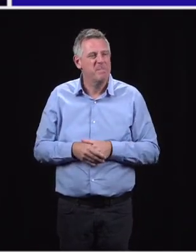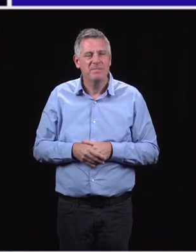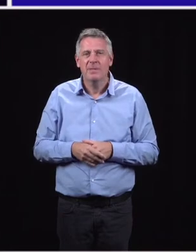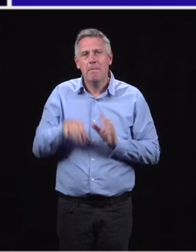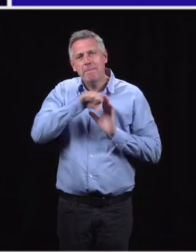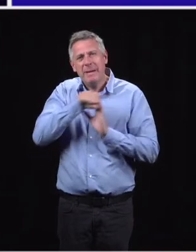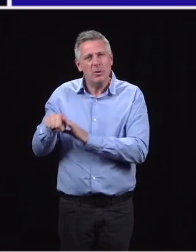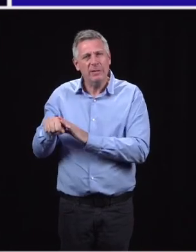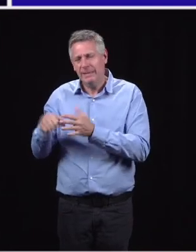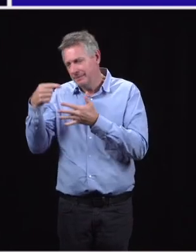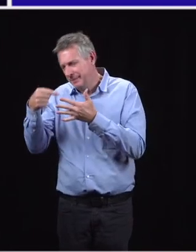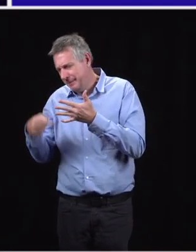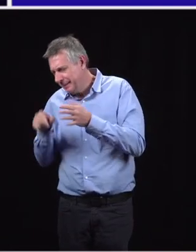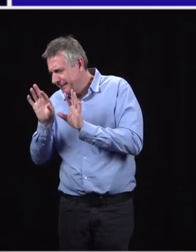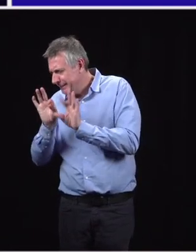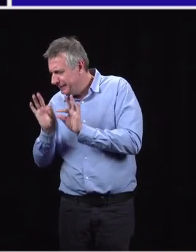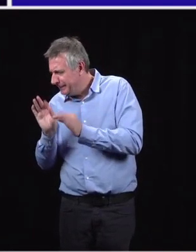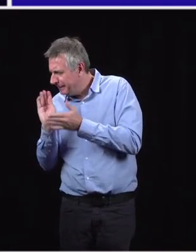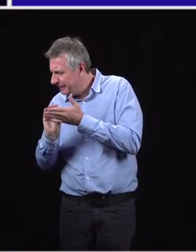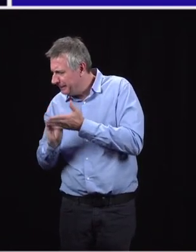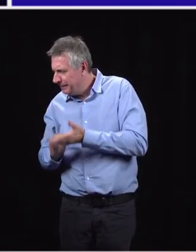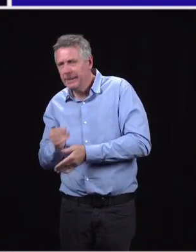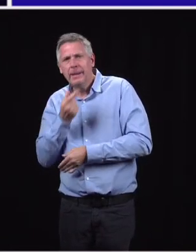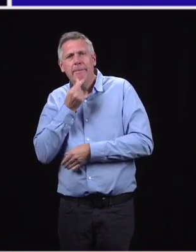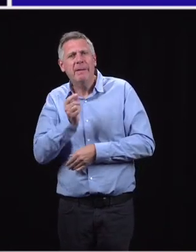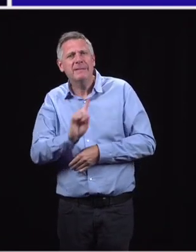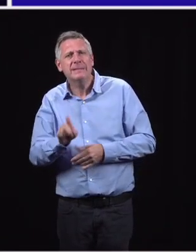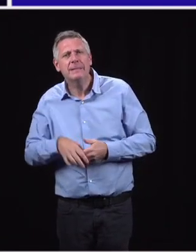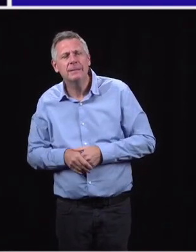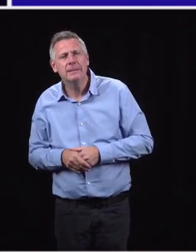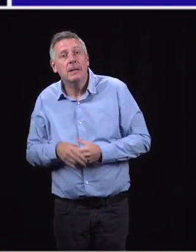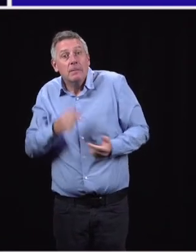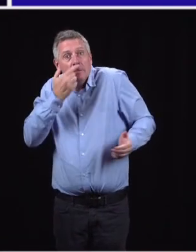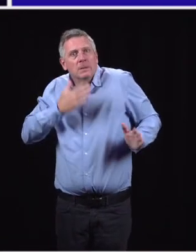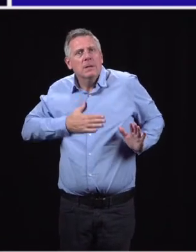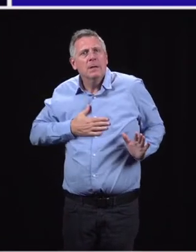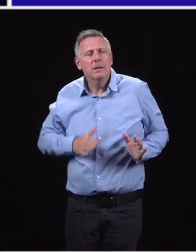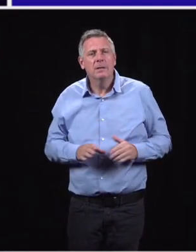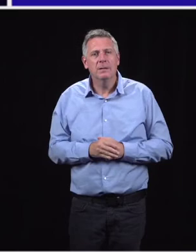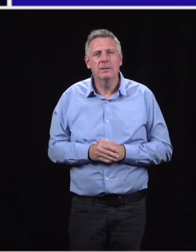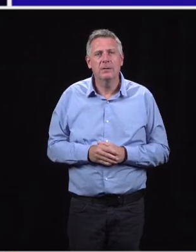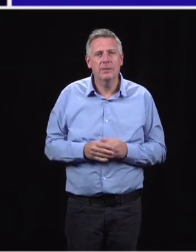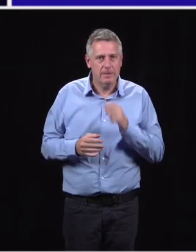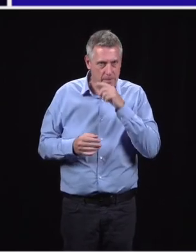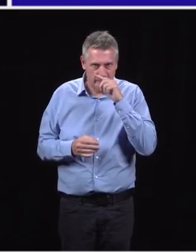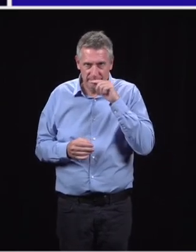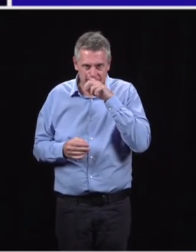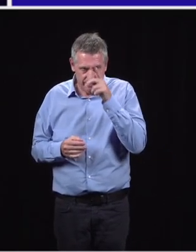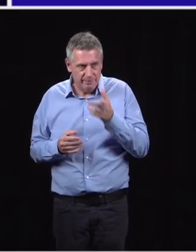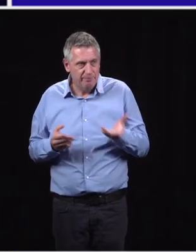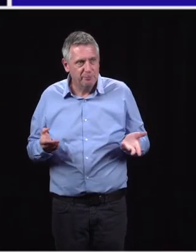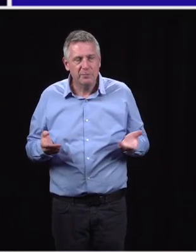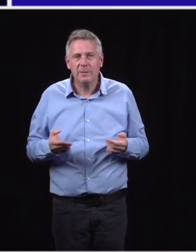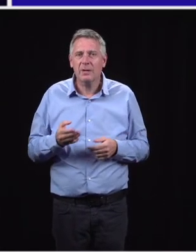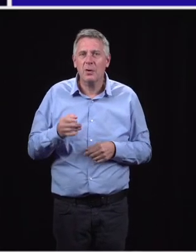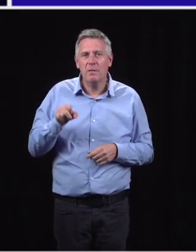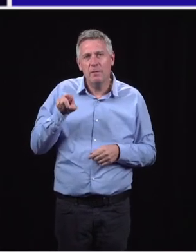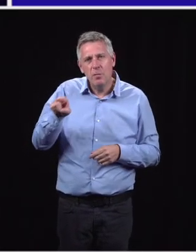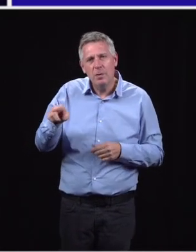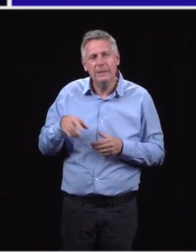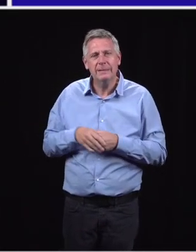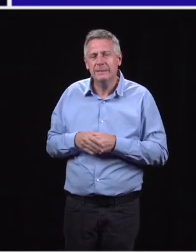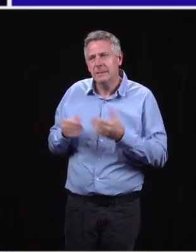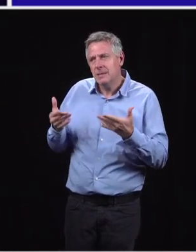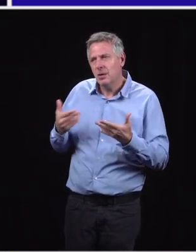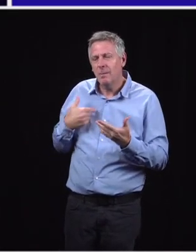priorités en tout cas j'ai l'impression pourquoi est-ce que vous vous avez voulu vous impliquer